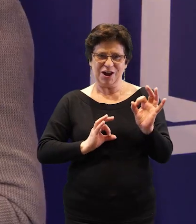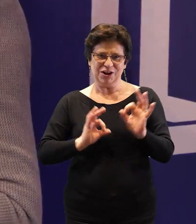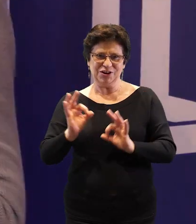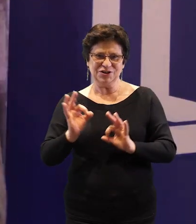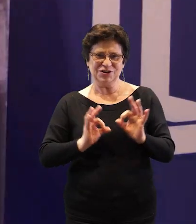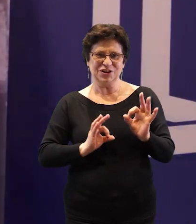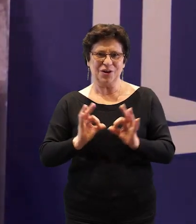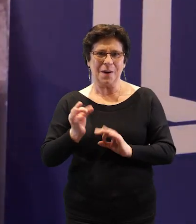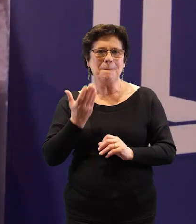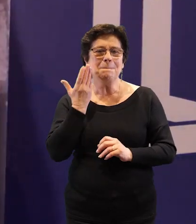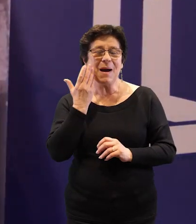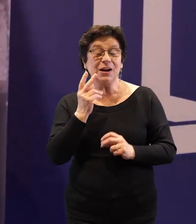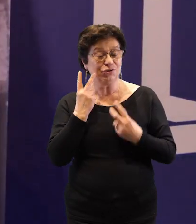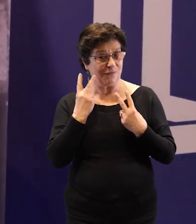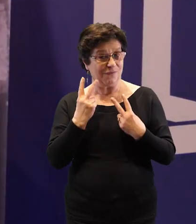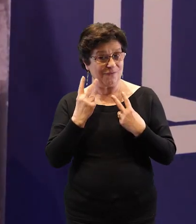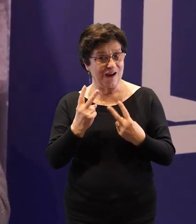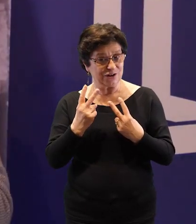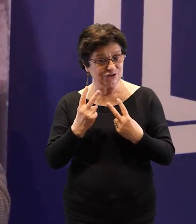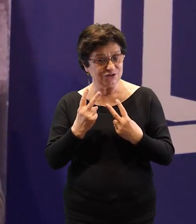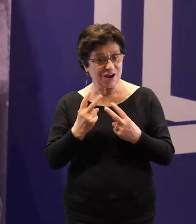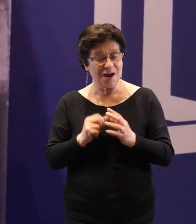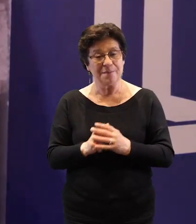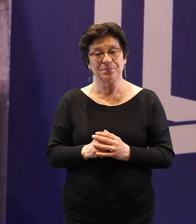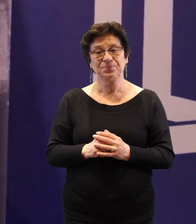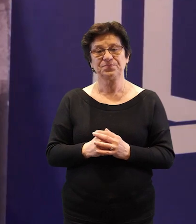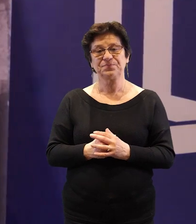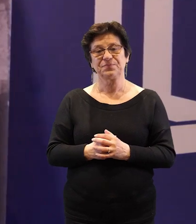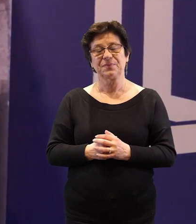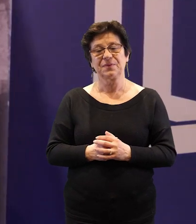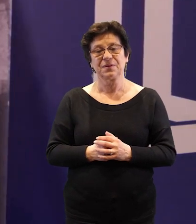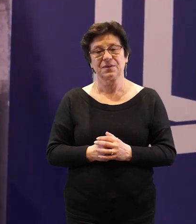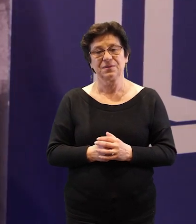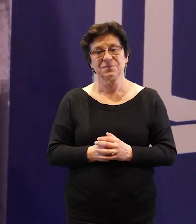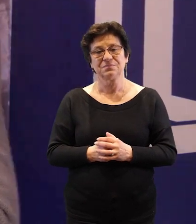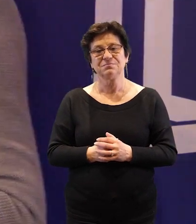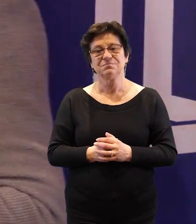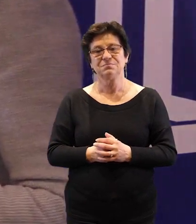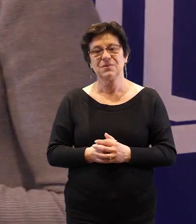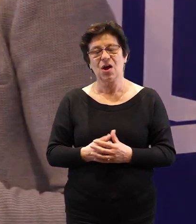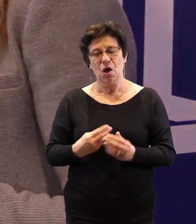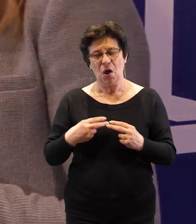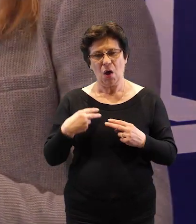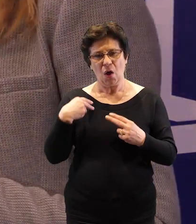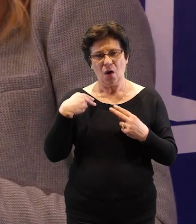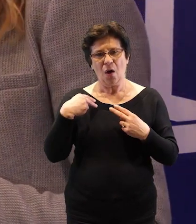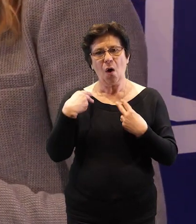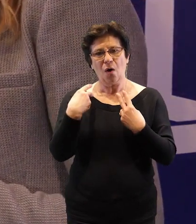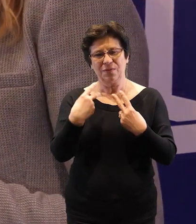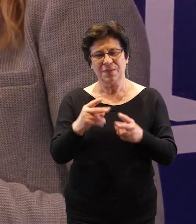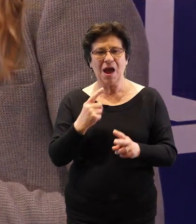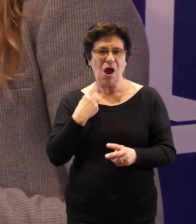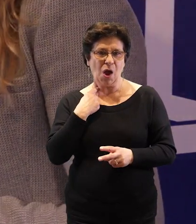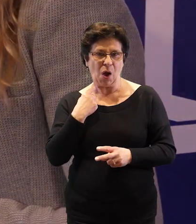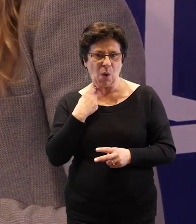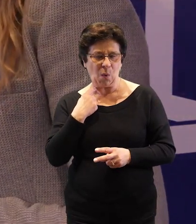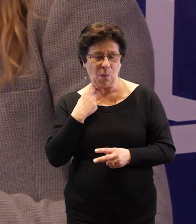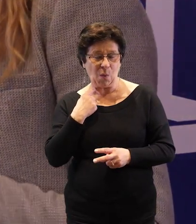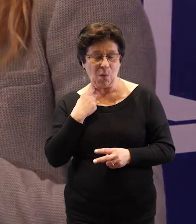historyczne, a bardzo ważne elementy naszych dziejów. Panie Bartoszu, oddaję Panu głos, ale chciałam